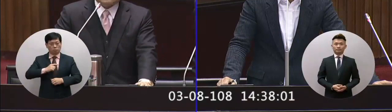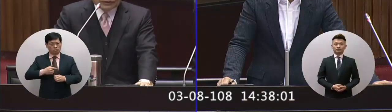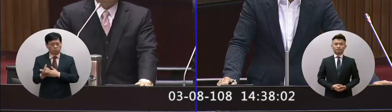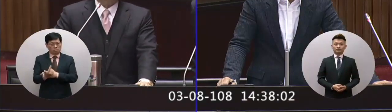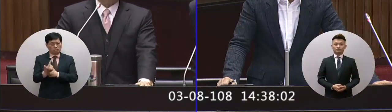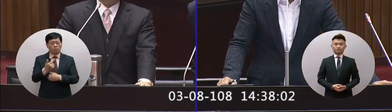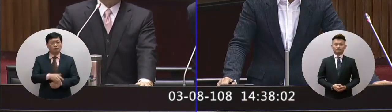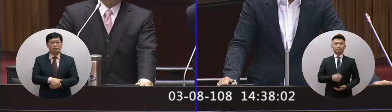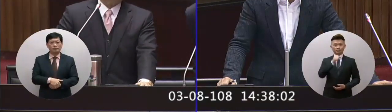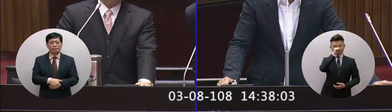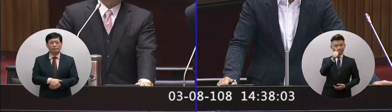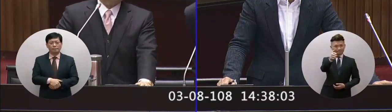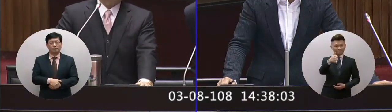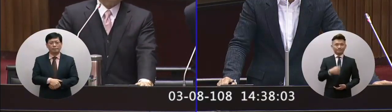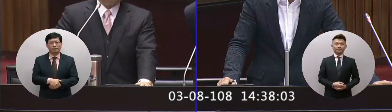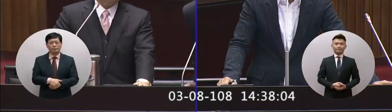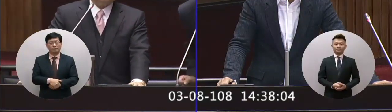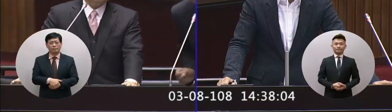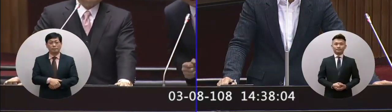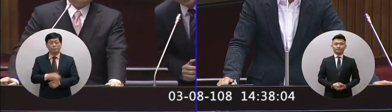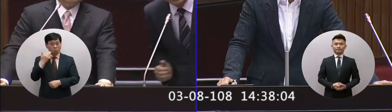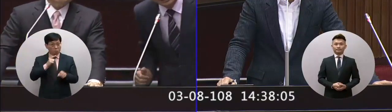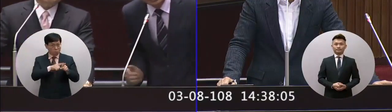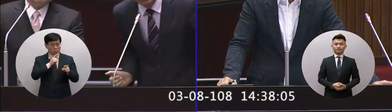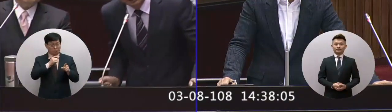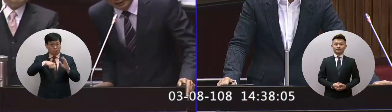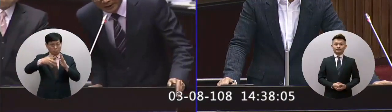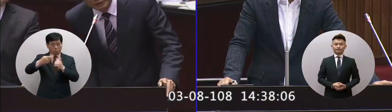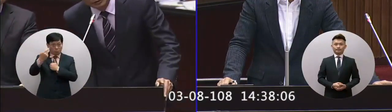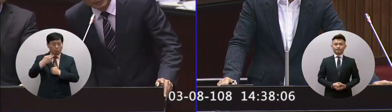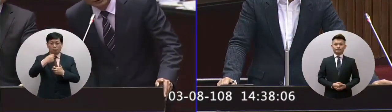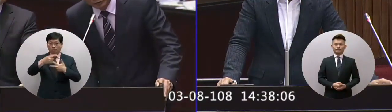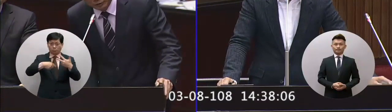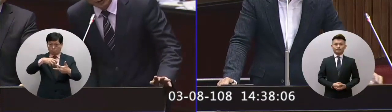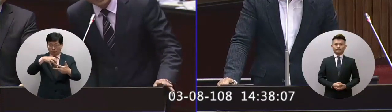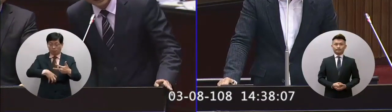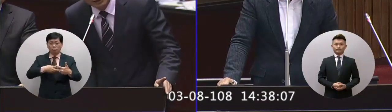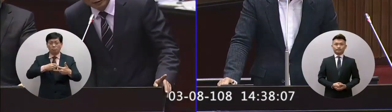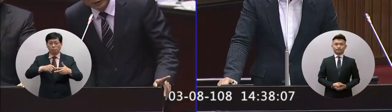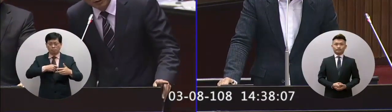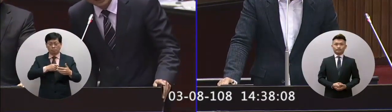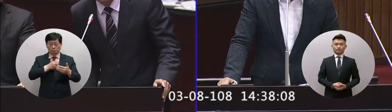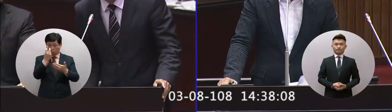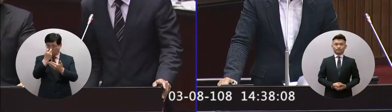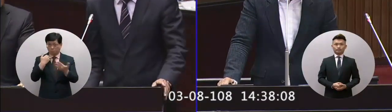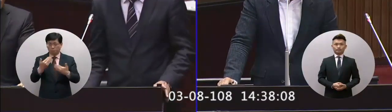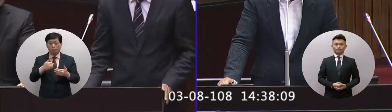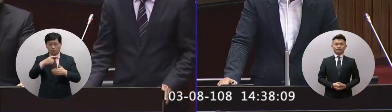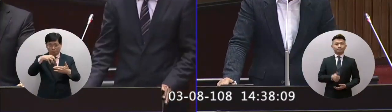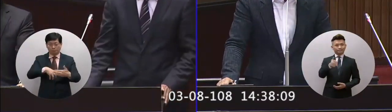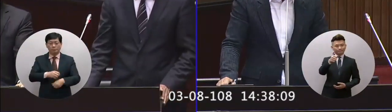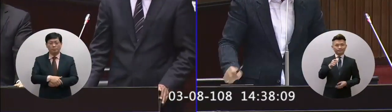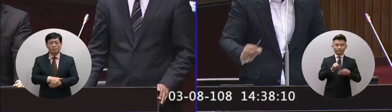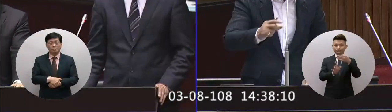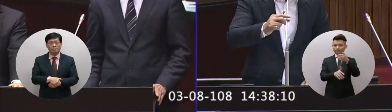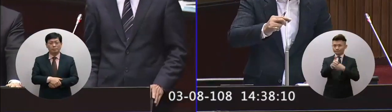盡快來做好感謝今天要拜來按照印章的支持讓印章這邊完全了解整個方案好啊